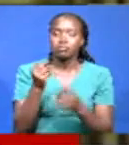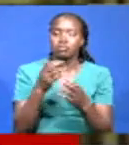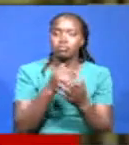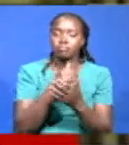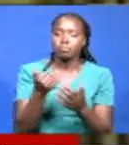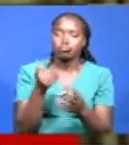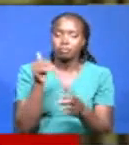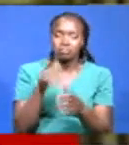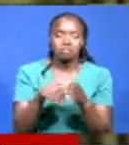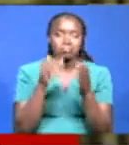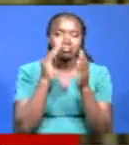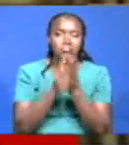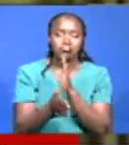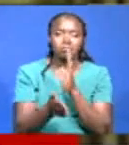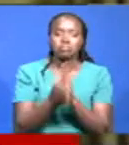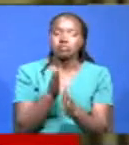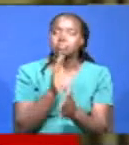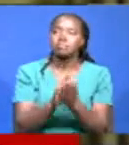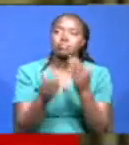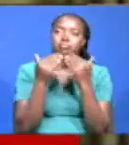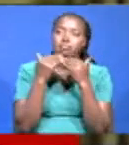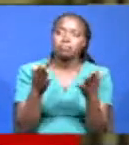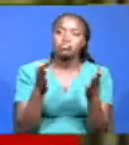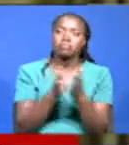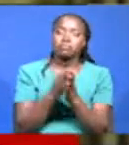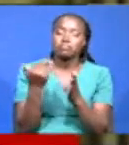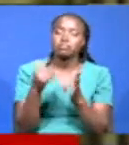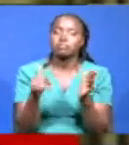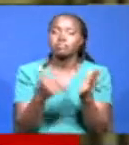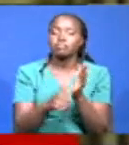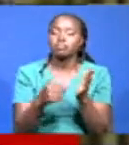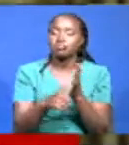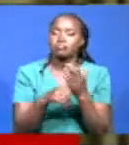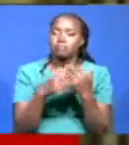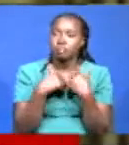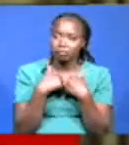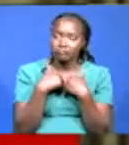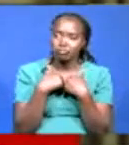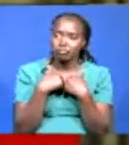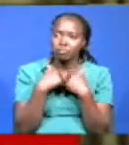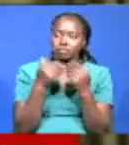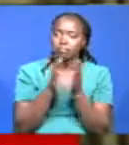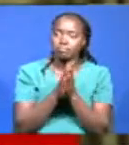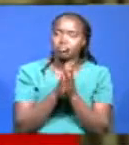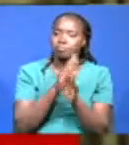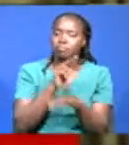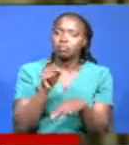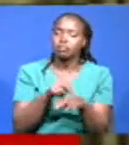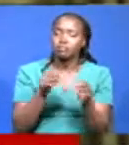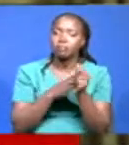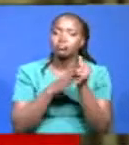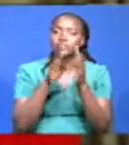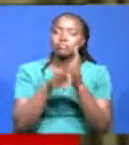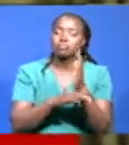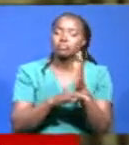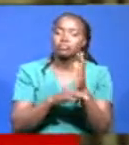hamukuhusishwa na mulikuwa na matatizo na uongozi wa kitaifa wa